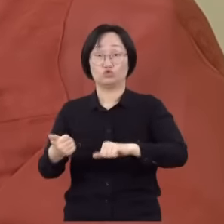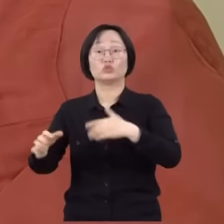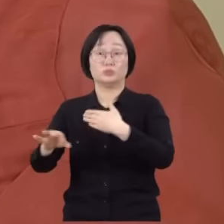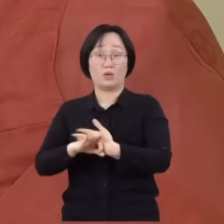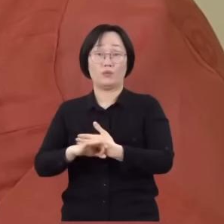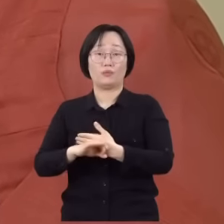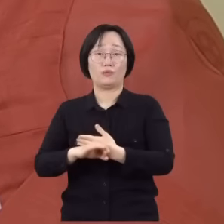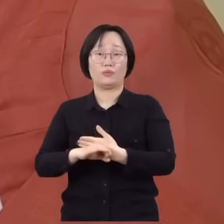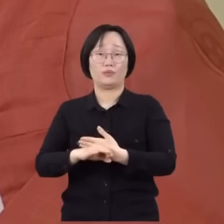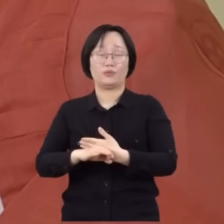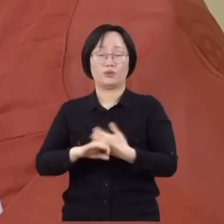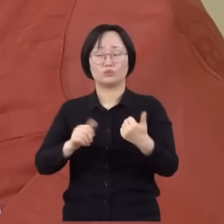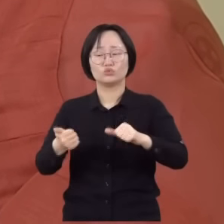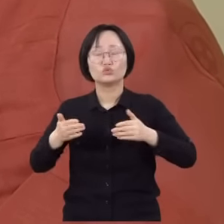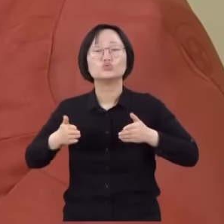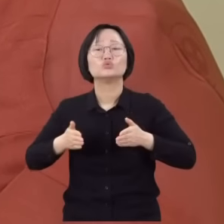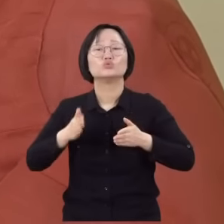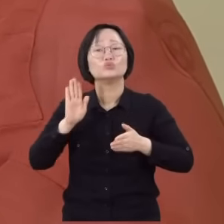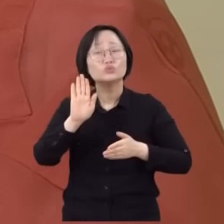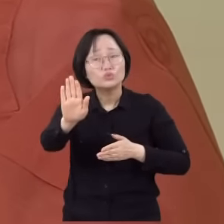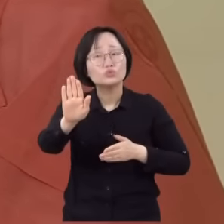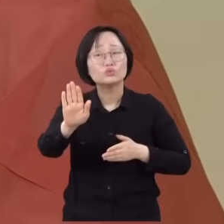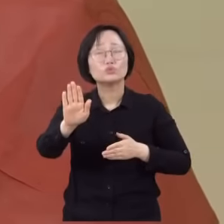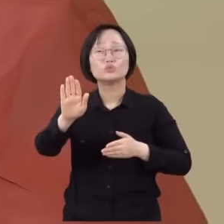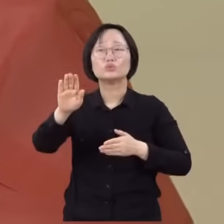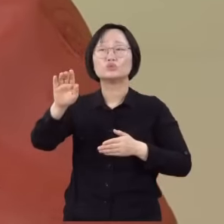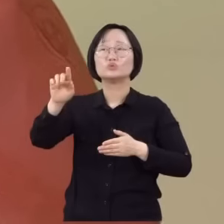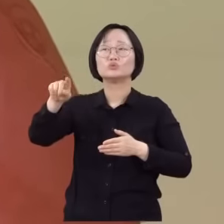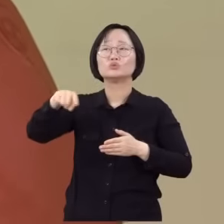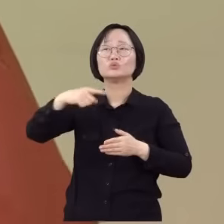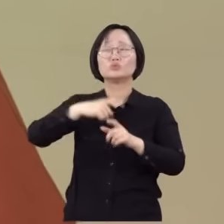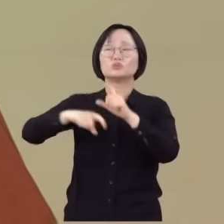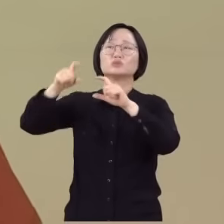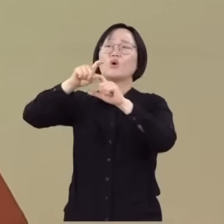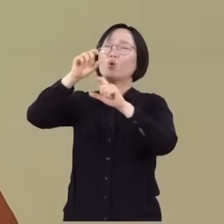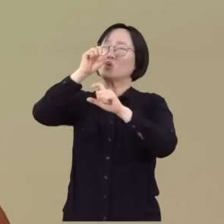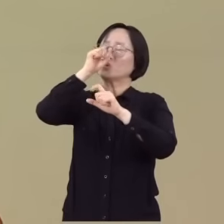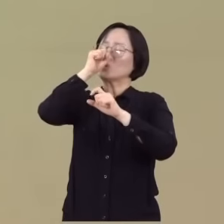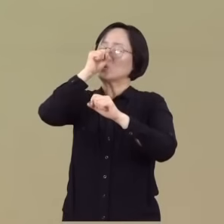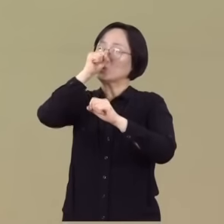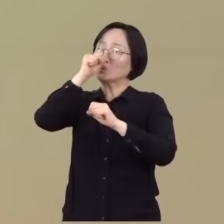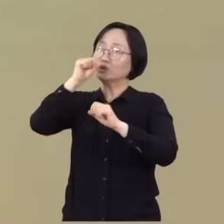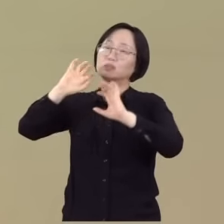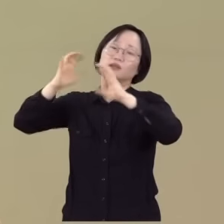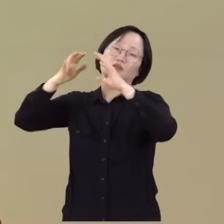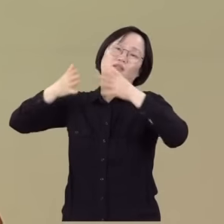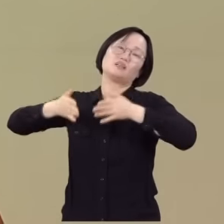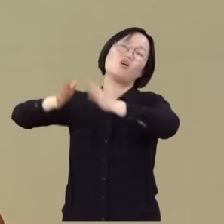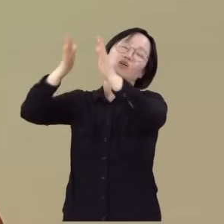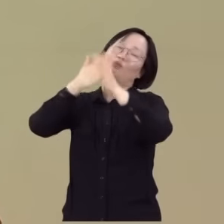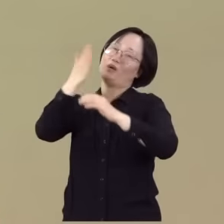좋은 몸을 받게 된다 오히려 여러분 이거 아주 중요한 겁니다